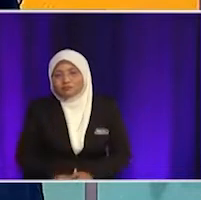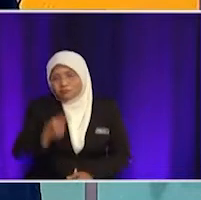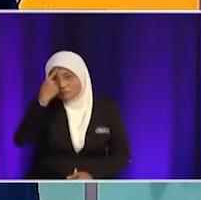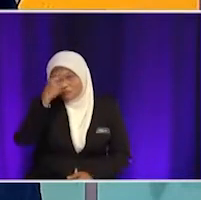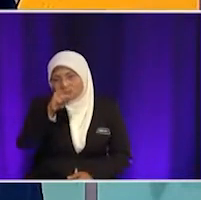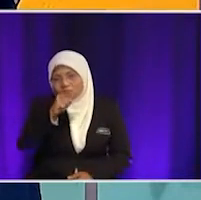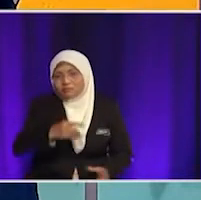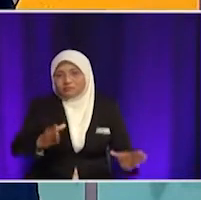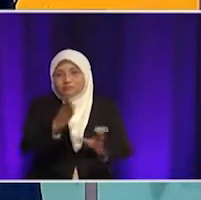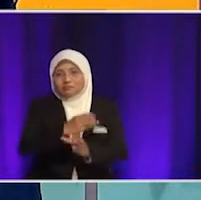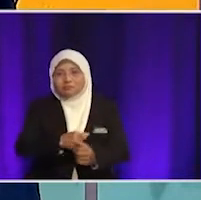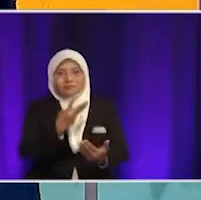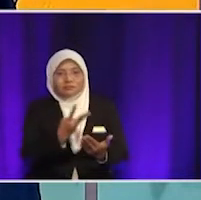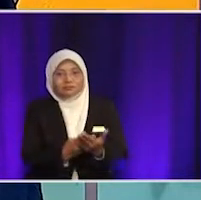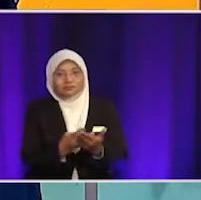pendapatan